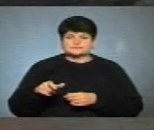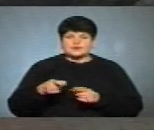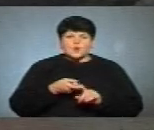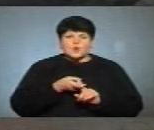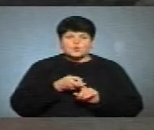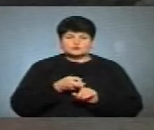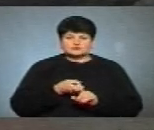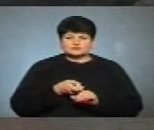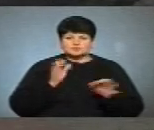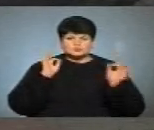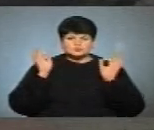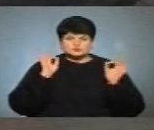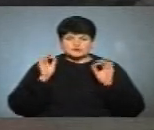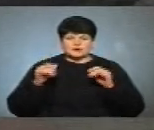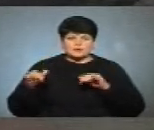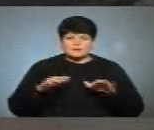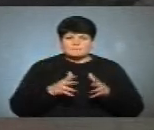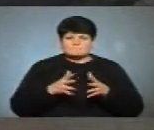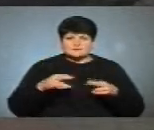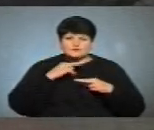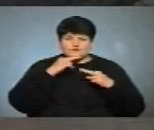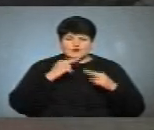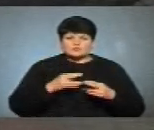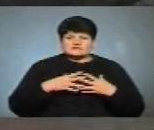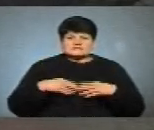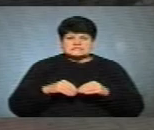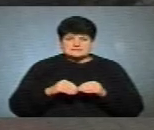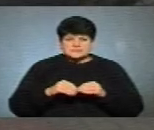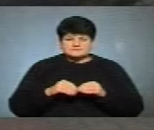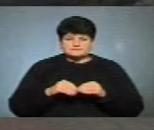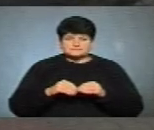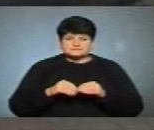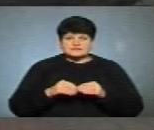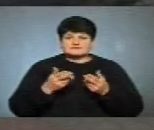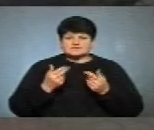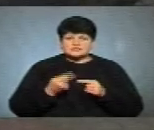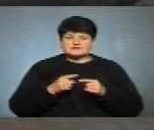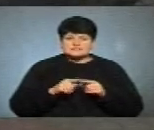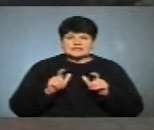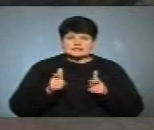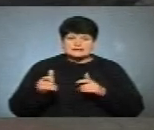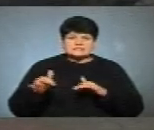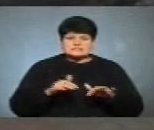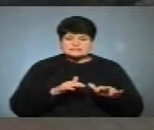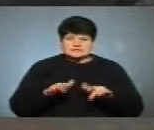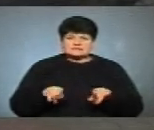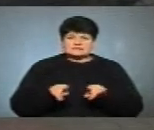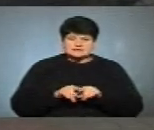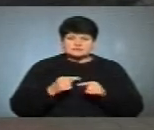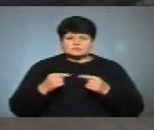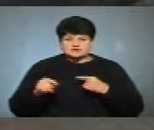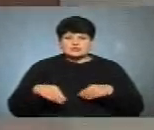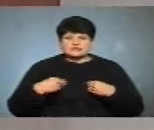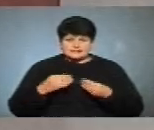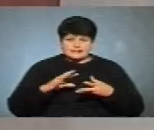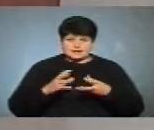контактують в великих гучних компаніях, більше вже приділяють увагу сім'ям. Ну, звичайно, ці карантинні заходи так чи інакше дали свій